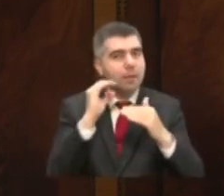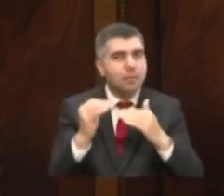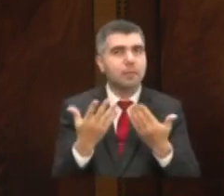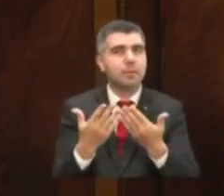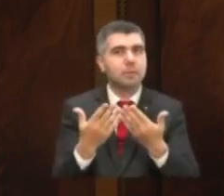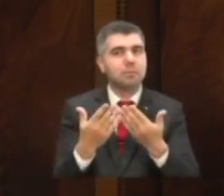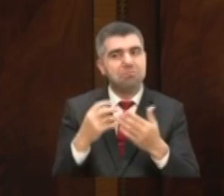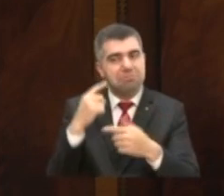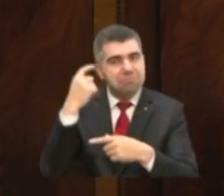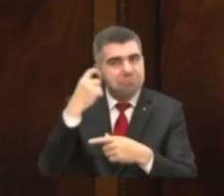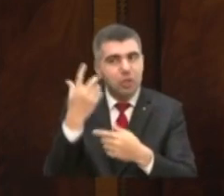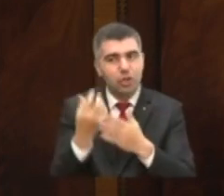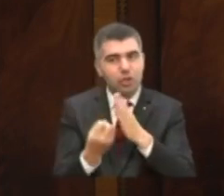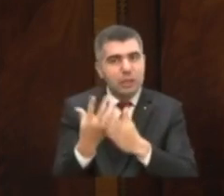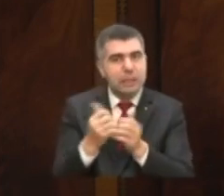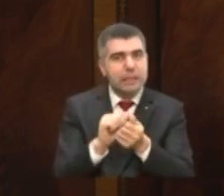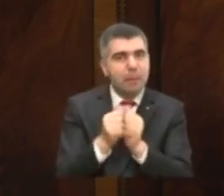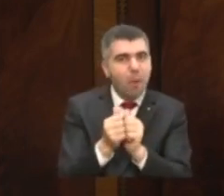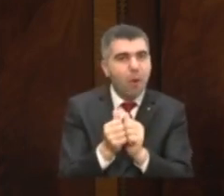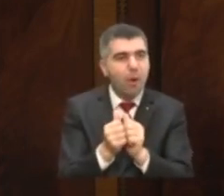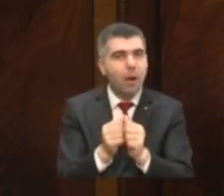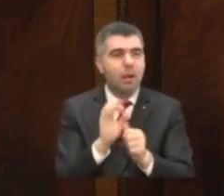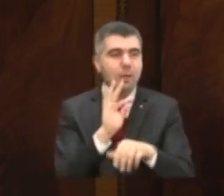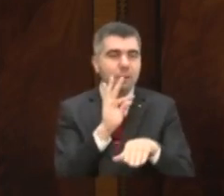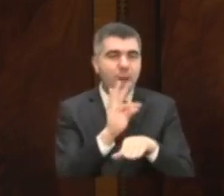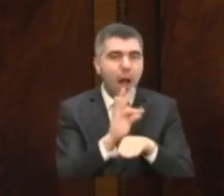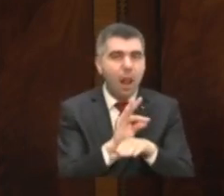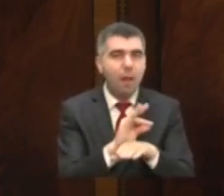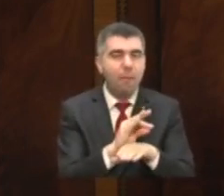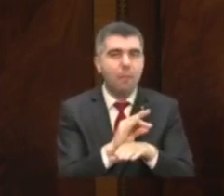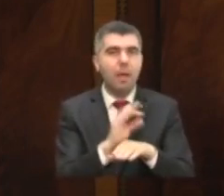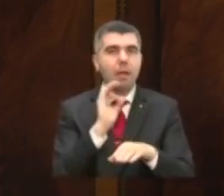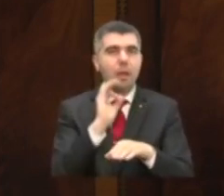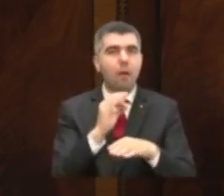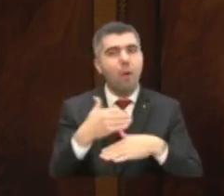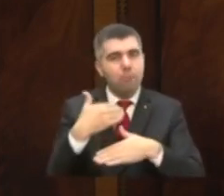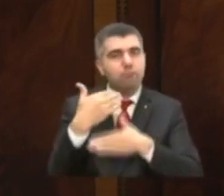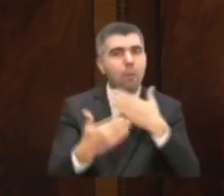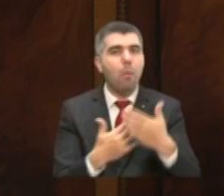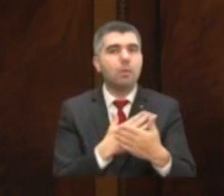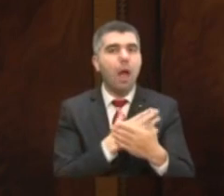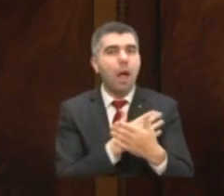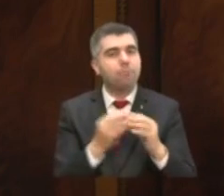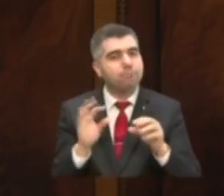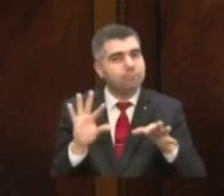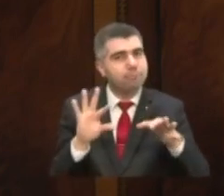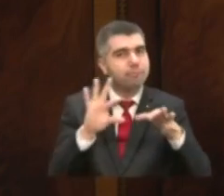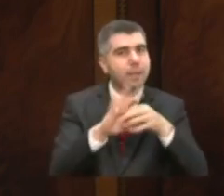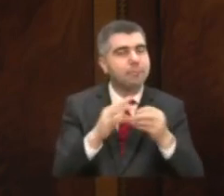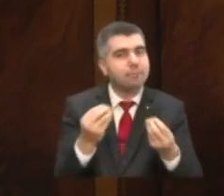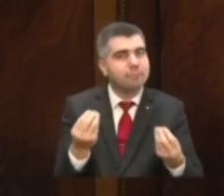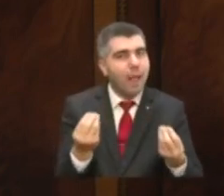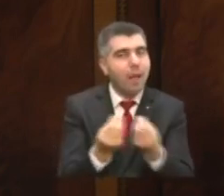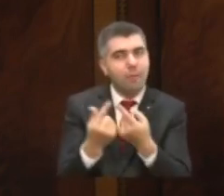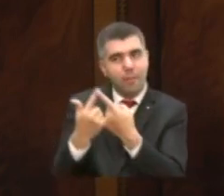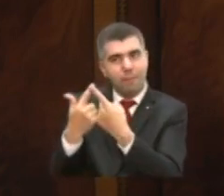وصقل المواهب والتنمية والقدرات البدنية في نفس الوقت اللي غادي يكمل الدراسة ديالو. وفي نفس الوقت